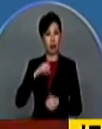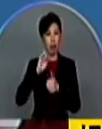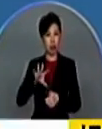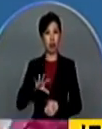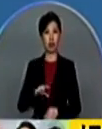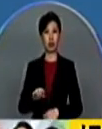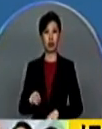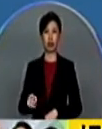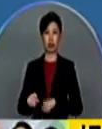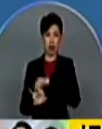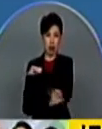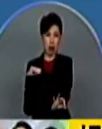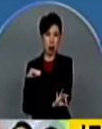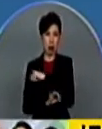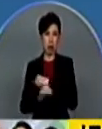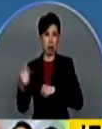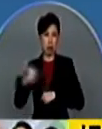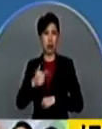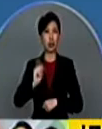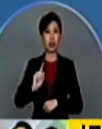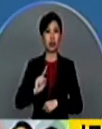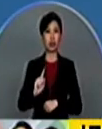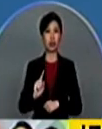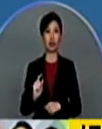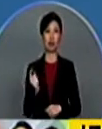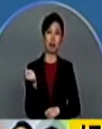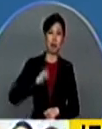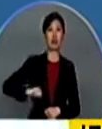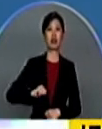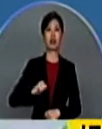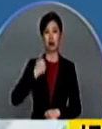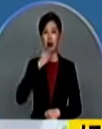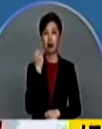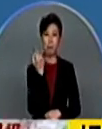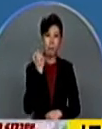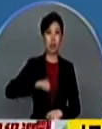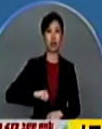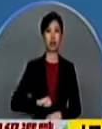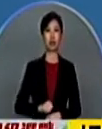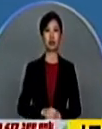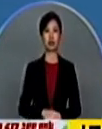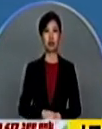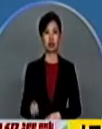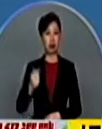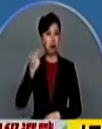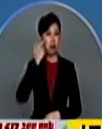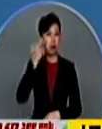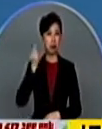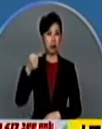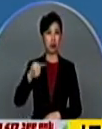位，叛国，自己背叛自己的国家的罪行比贪污还严重。